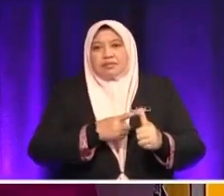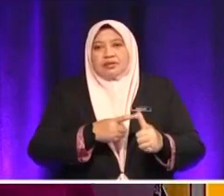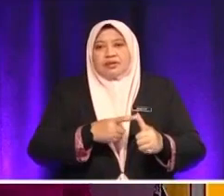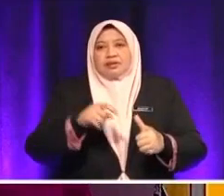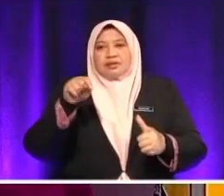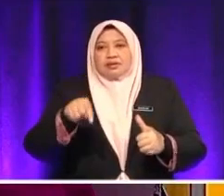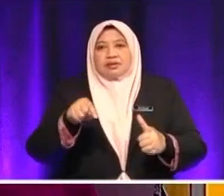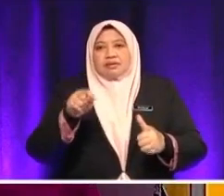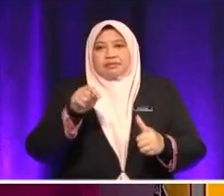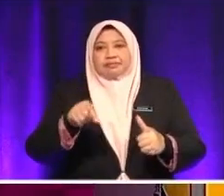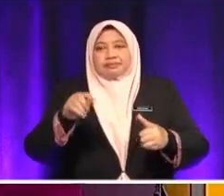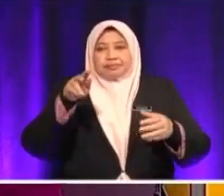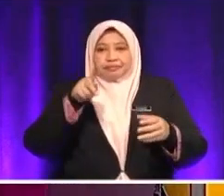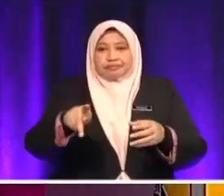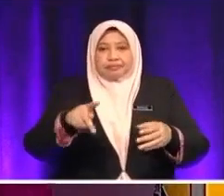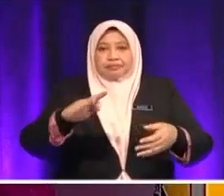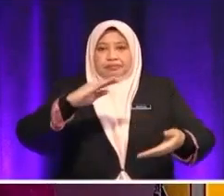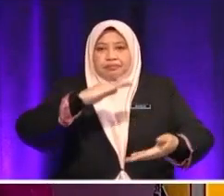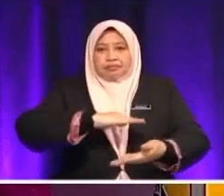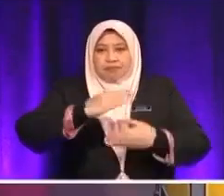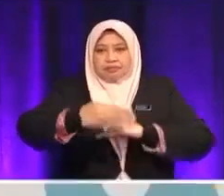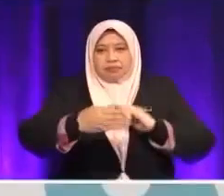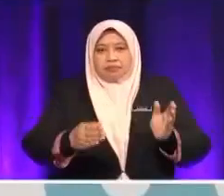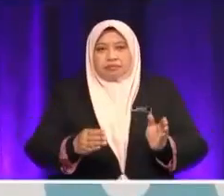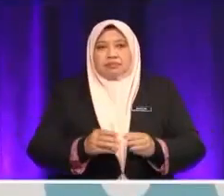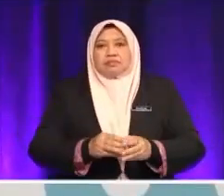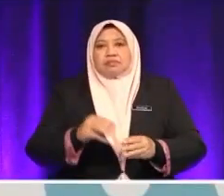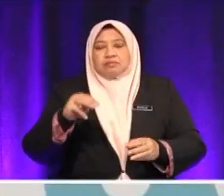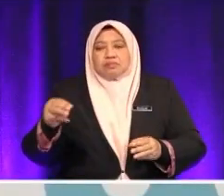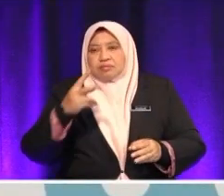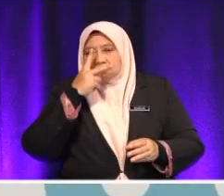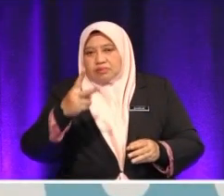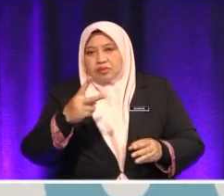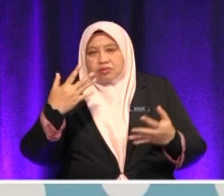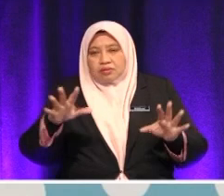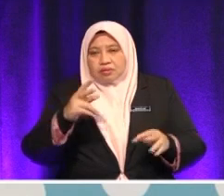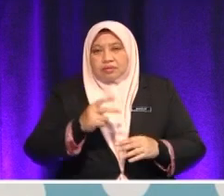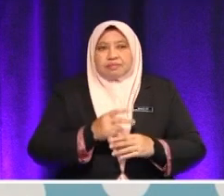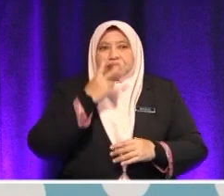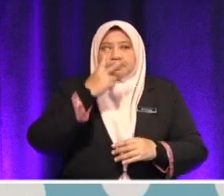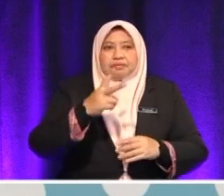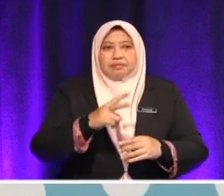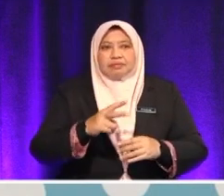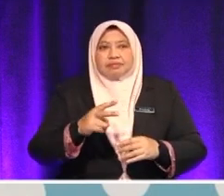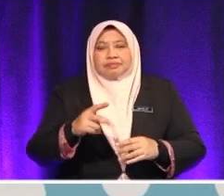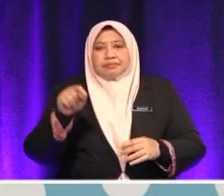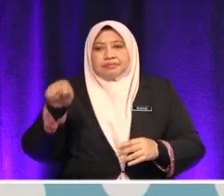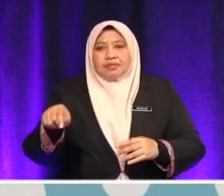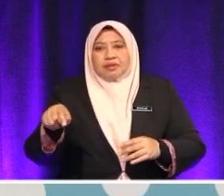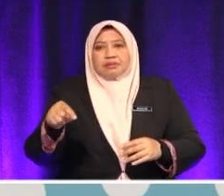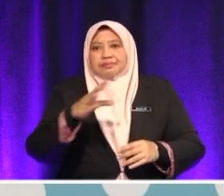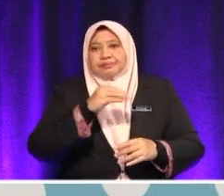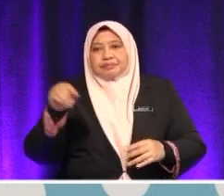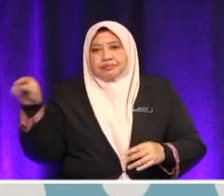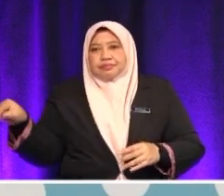blok kotak kita murid saya bilang murid lihat pohon murid dan nampak eee kebelah antara di sini dan